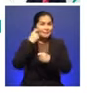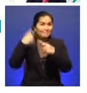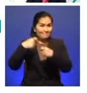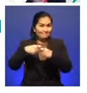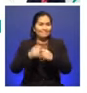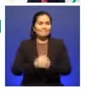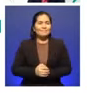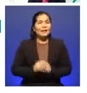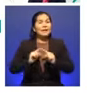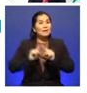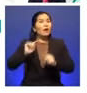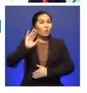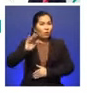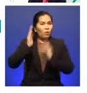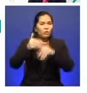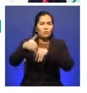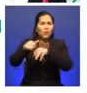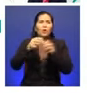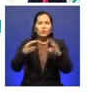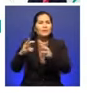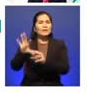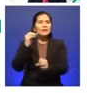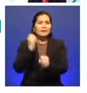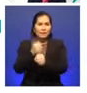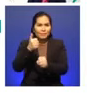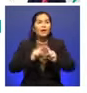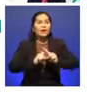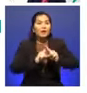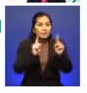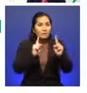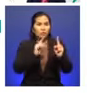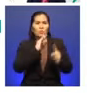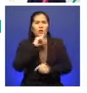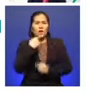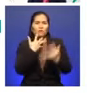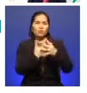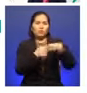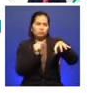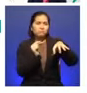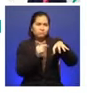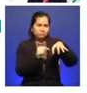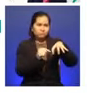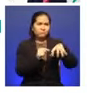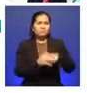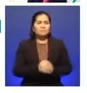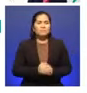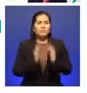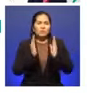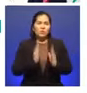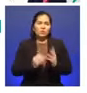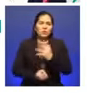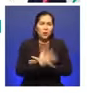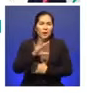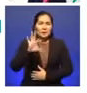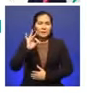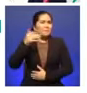การและมีช่องทางที่จะให้เลือกสำหรับบุคคลที่อยู่ในเรือนจำแล้วเป็นบุคคลที่ไม่มีโอก